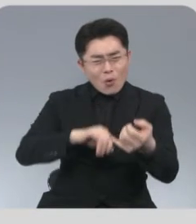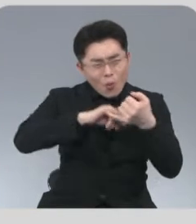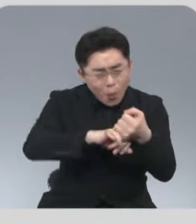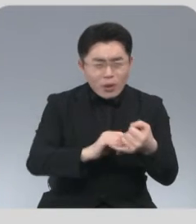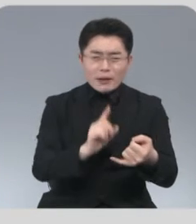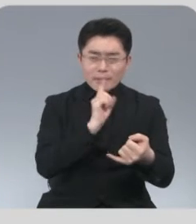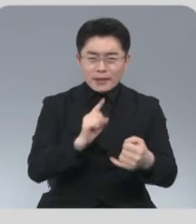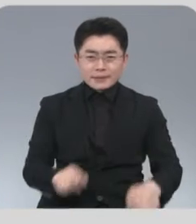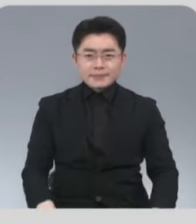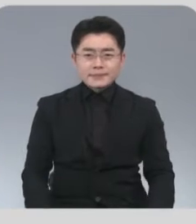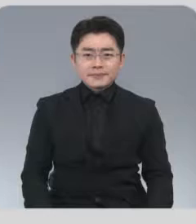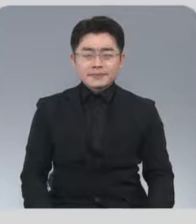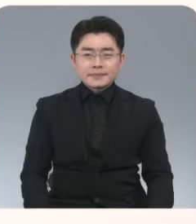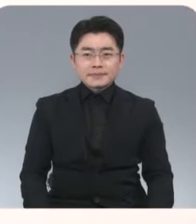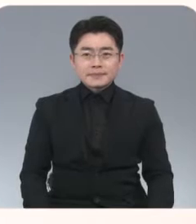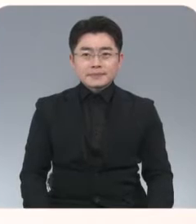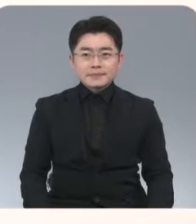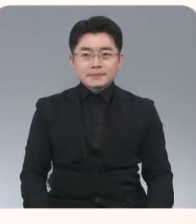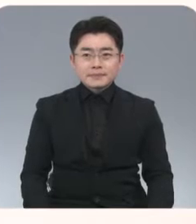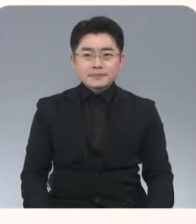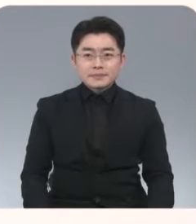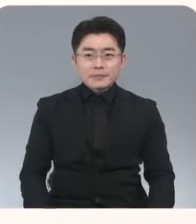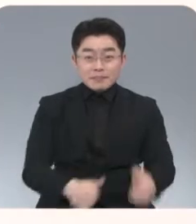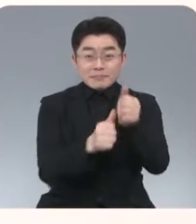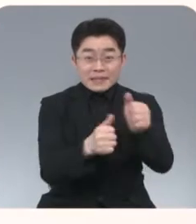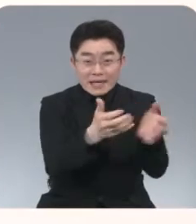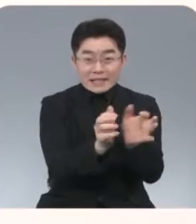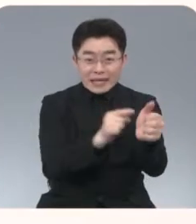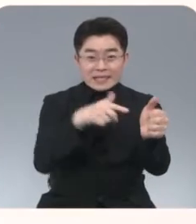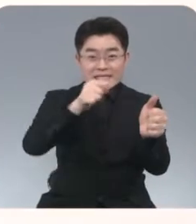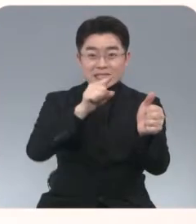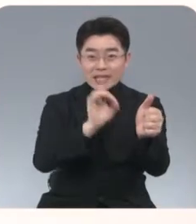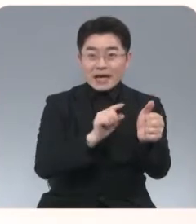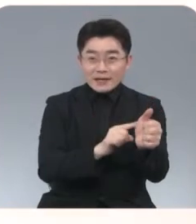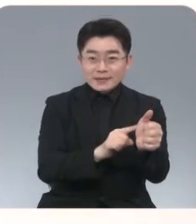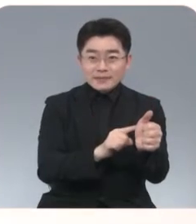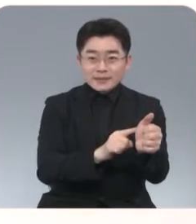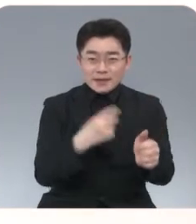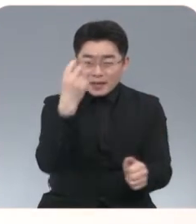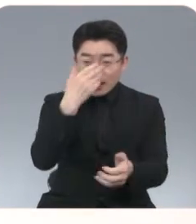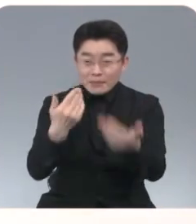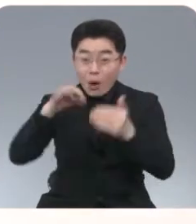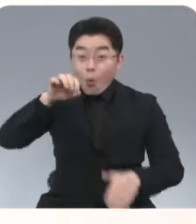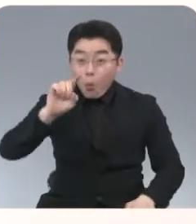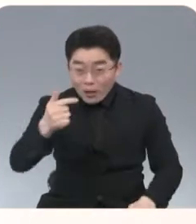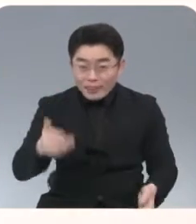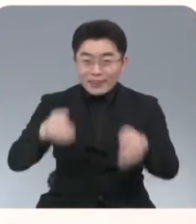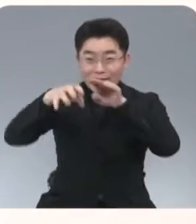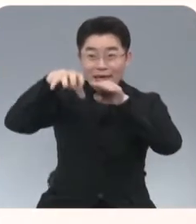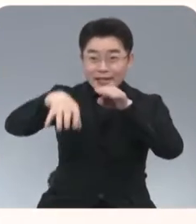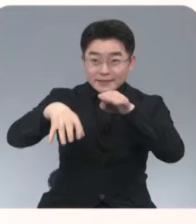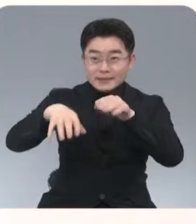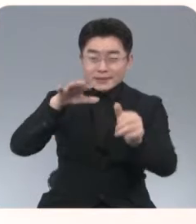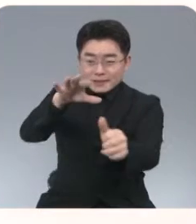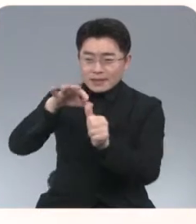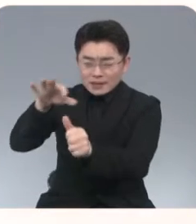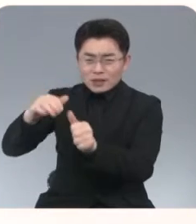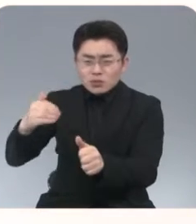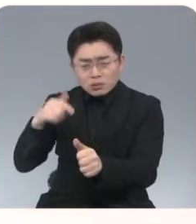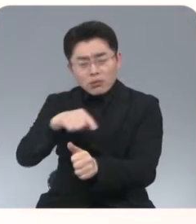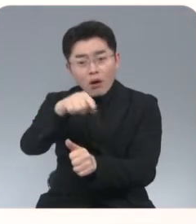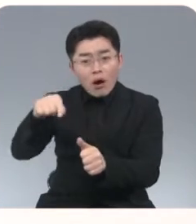입장을 공개 제기했습니다 감 사 온 의 지금 어 임명된 분들을 어 어